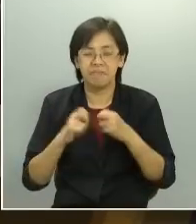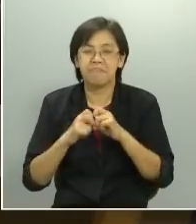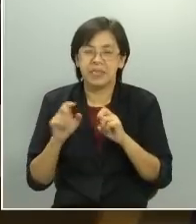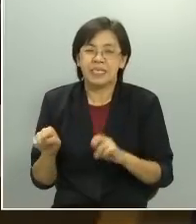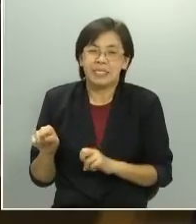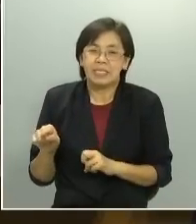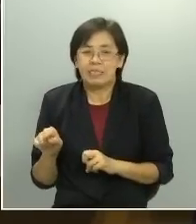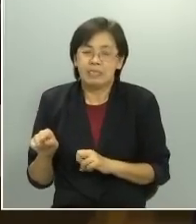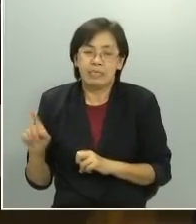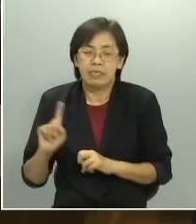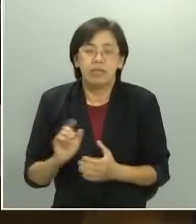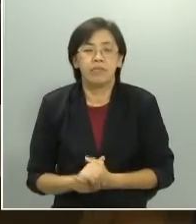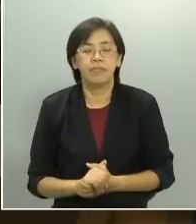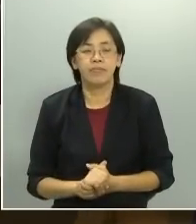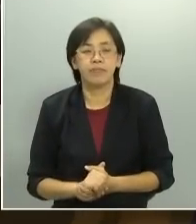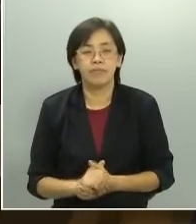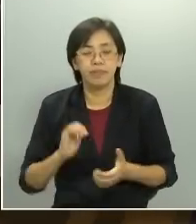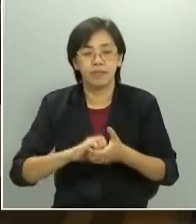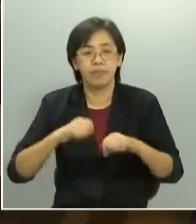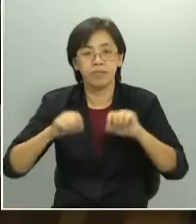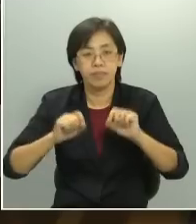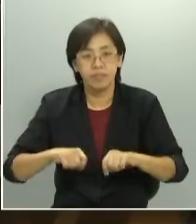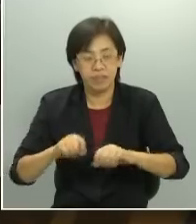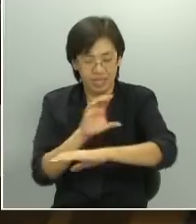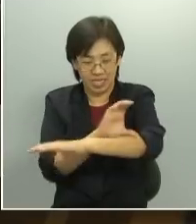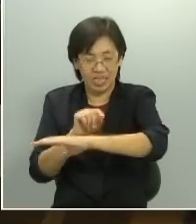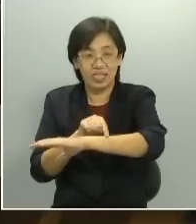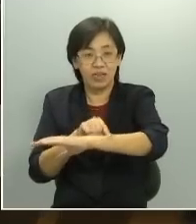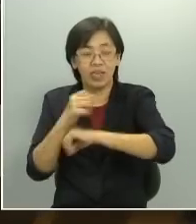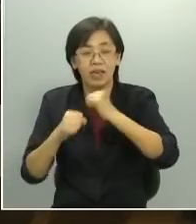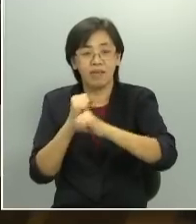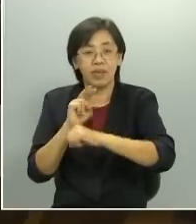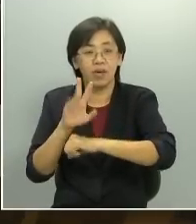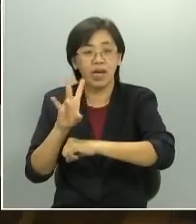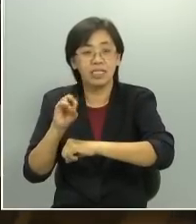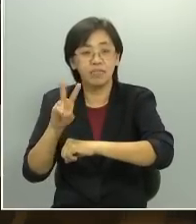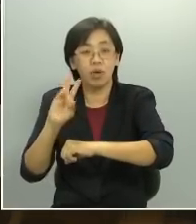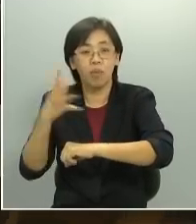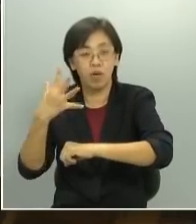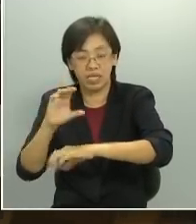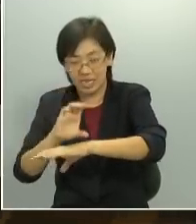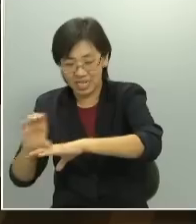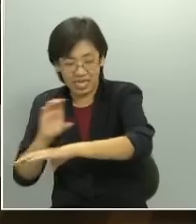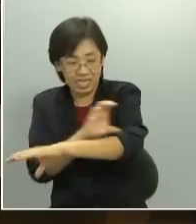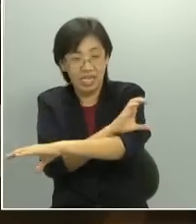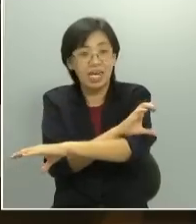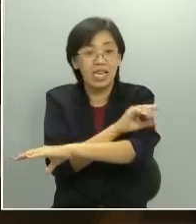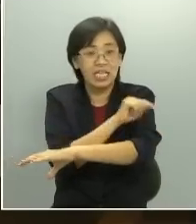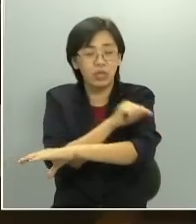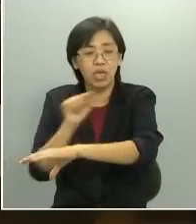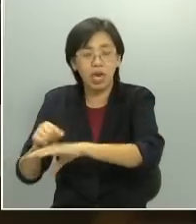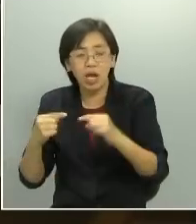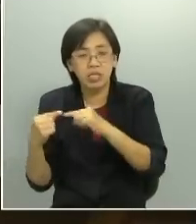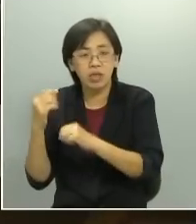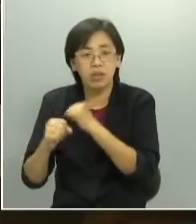ๆเพราะสัญญาสัมปทานไอ้ตรงกลางเนี่ยมันจะจบปี72แต่สัญญาจ้างเขาเดินรถหัวท้ายดันต่อไปถึง